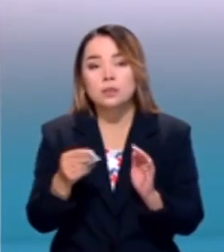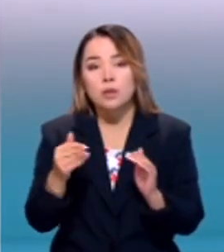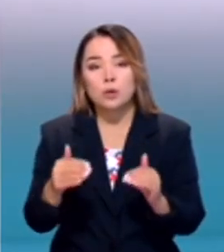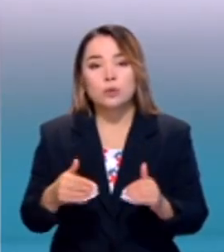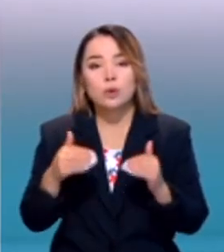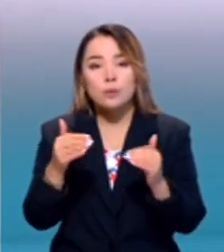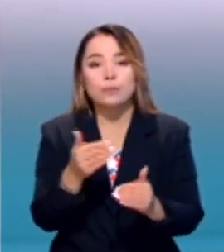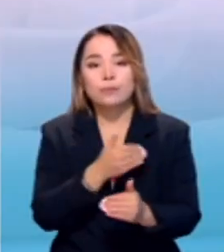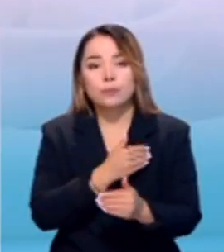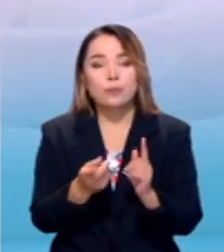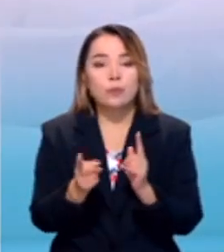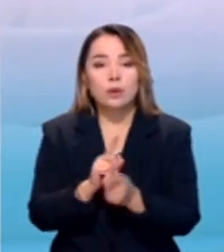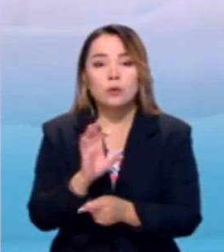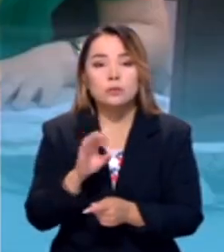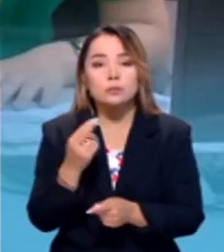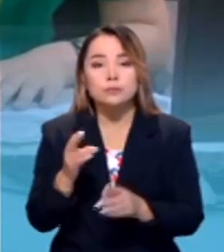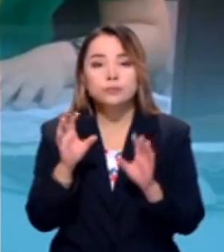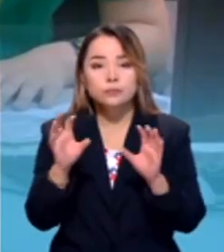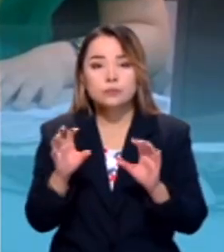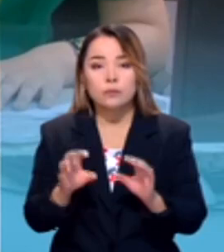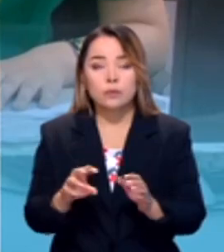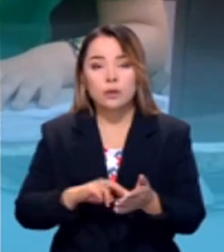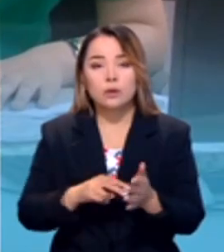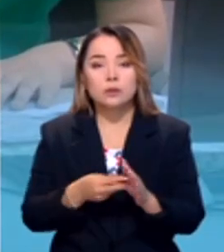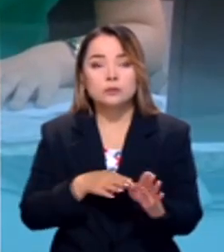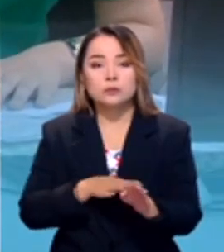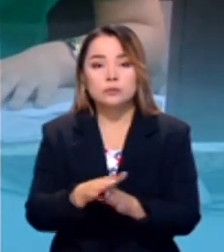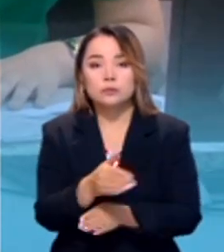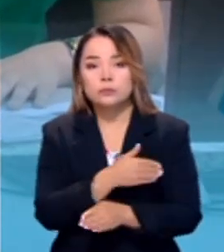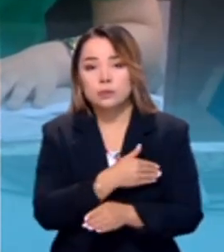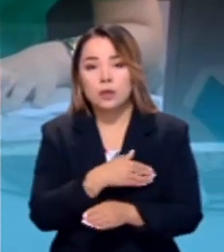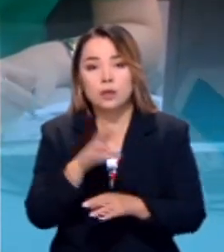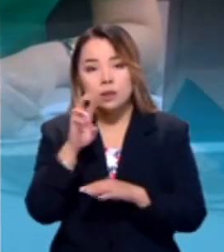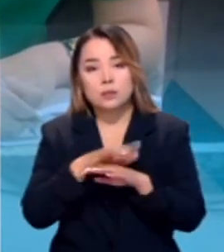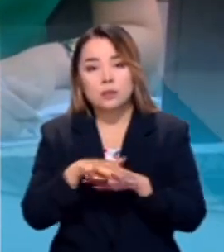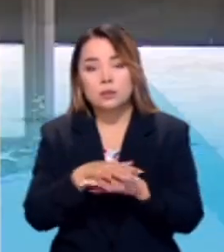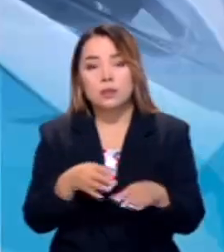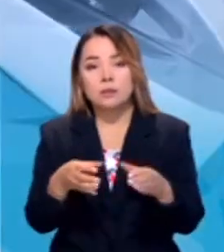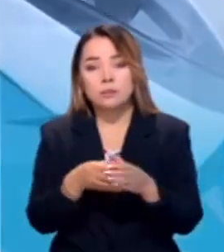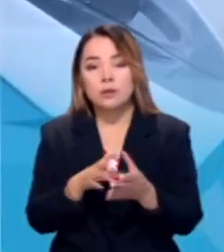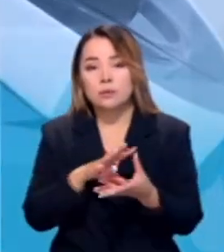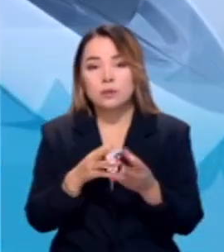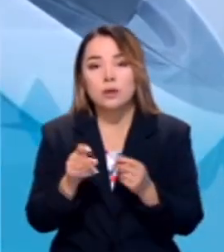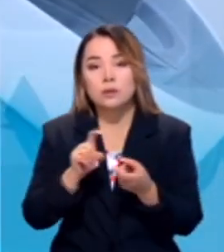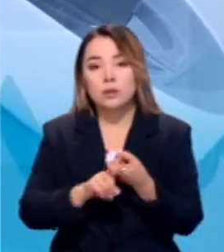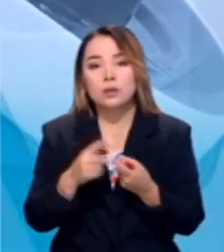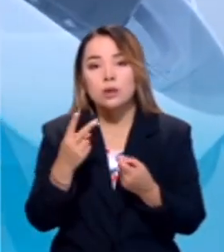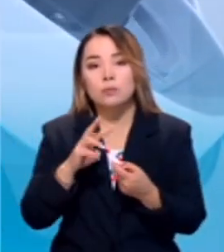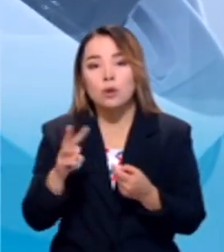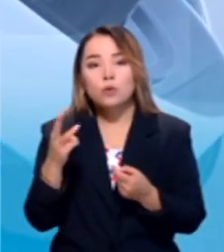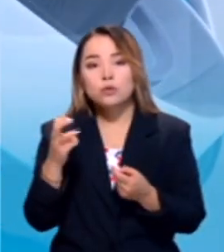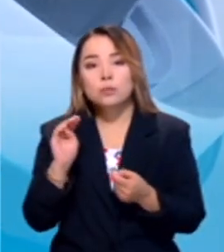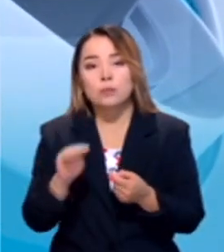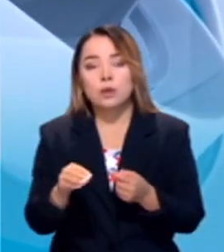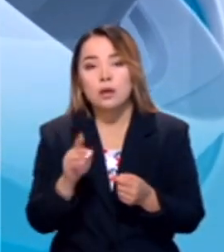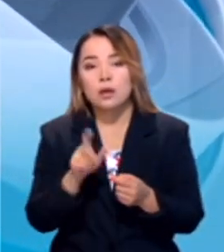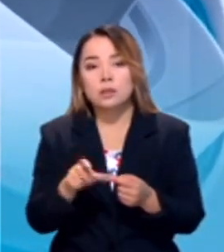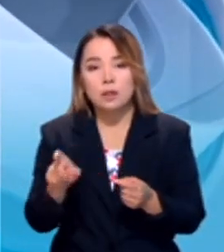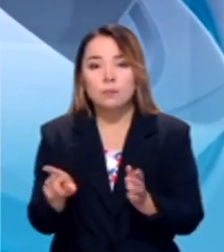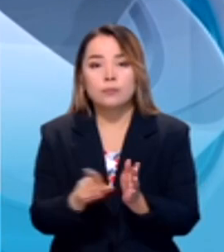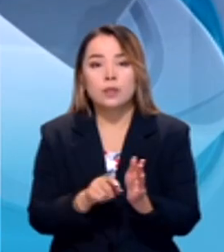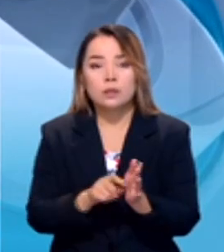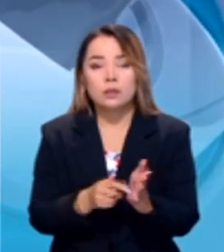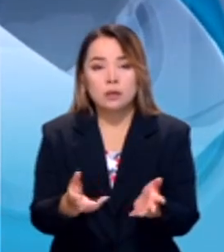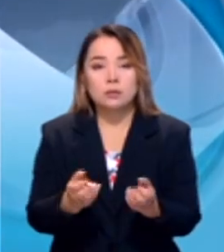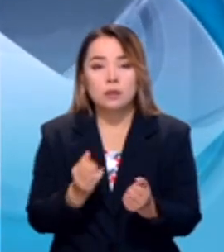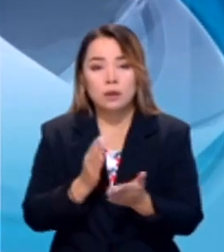көбейтпек. Өзгеріс әлеуметтік кодекс жобасы арқылы жүзеге асады. Жалпы еліміз бойынша бүгінде 2 миллион 300 мыңға жуық адам зейнетақы